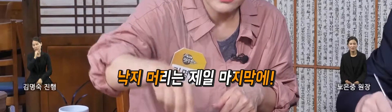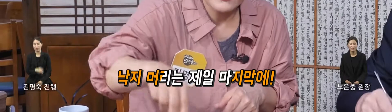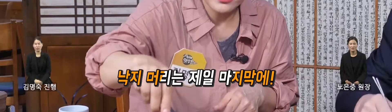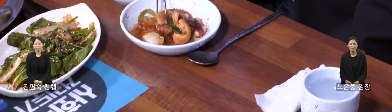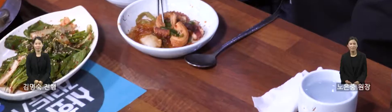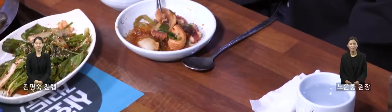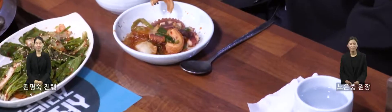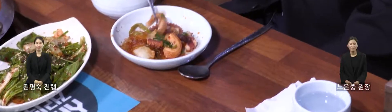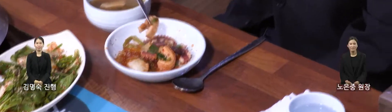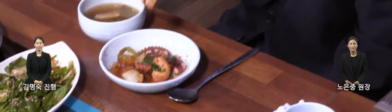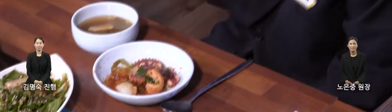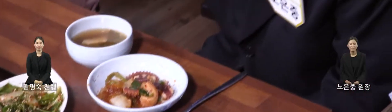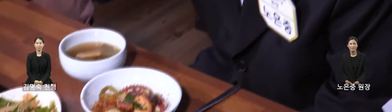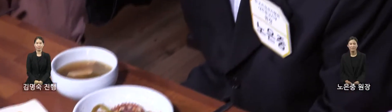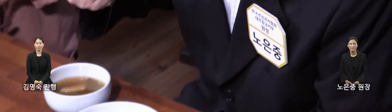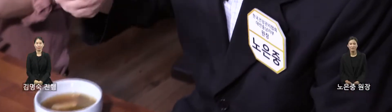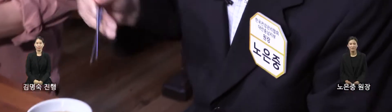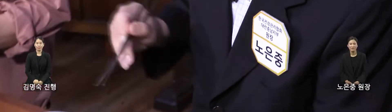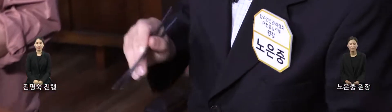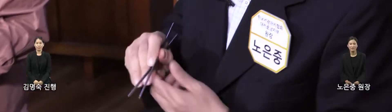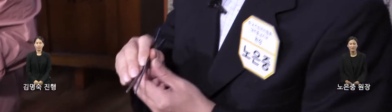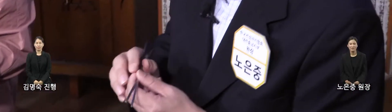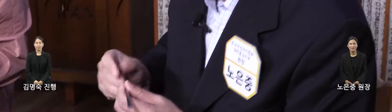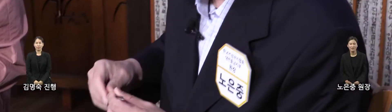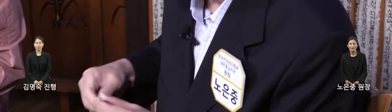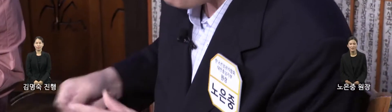그렇게 드시면 되겠습니다. 자.